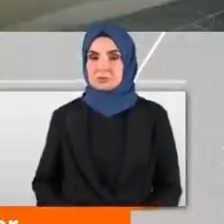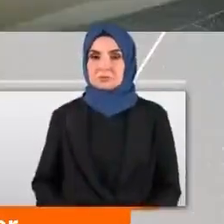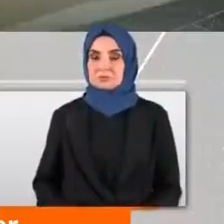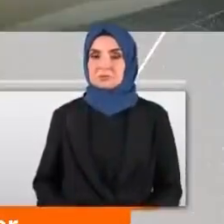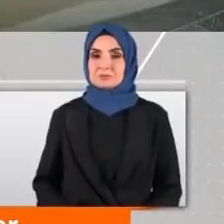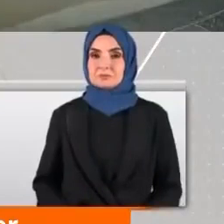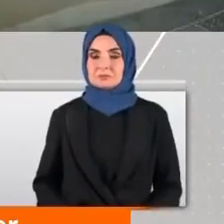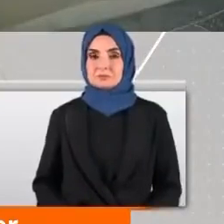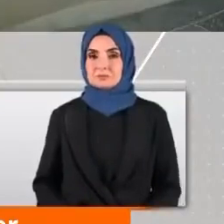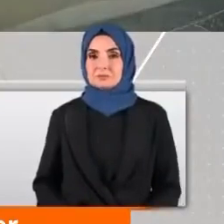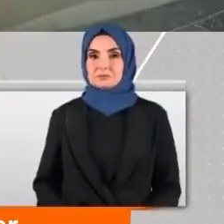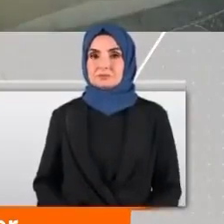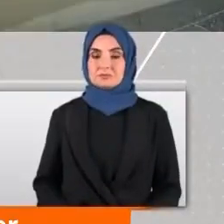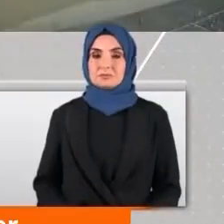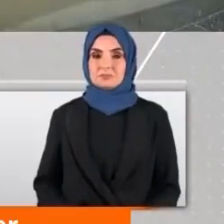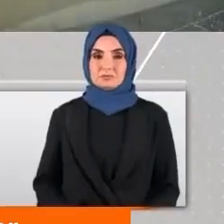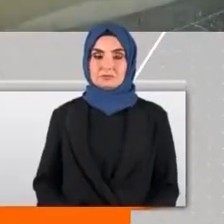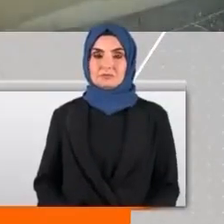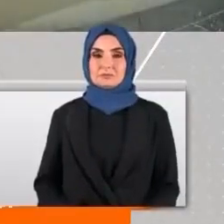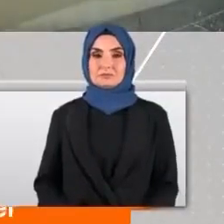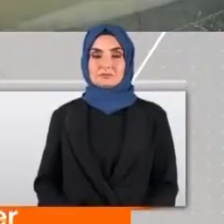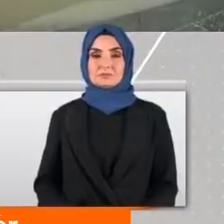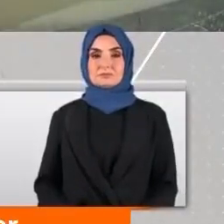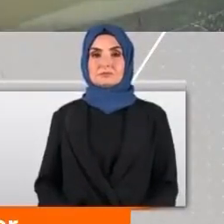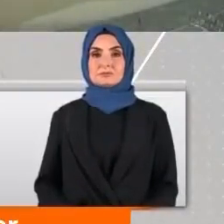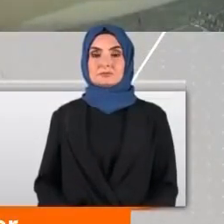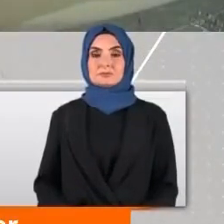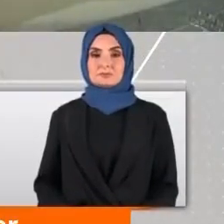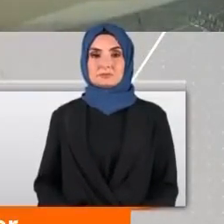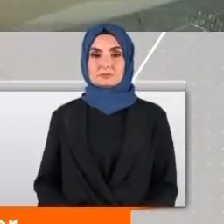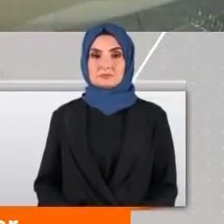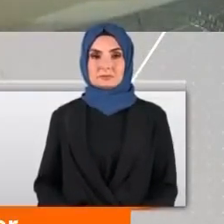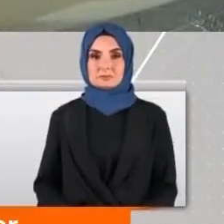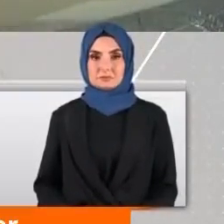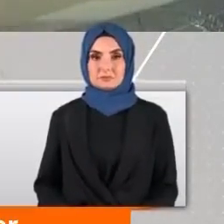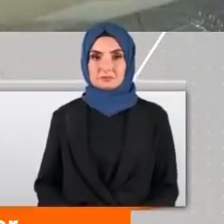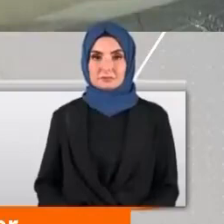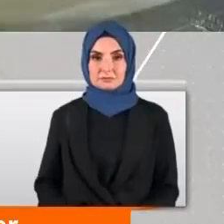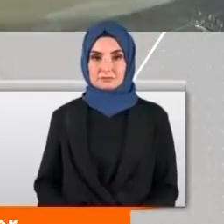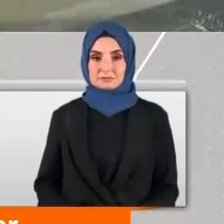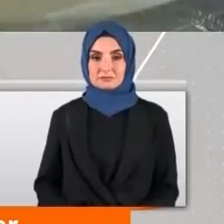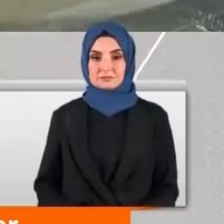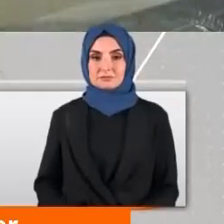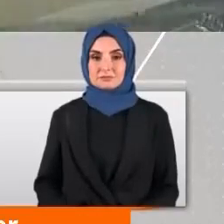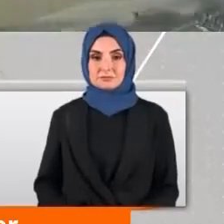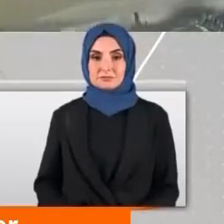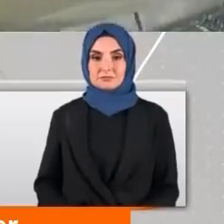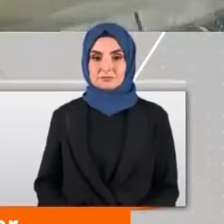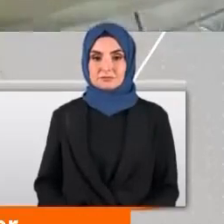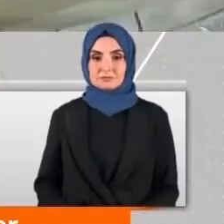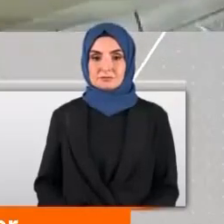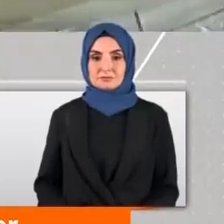Yolcu taşıyan ticari bir geminin bodoslama iki tekne arasına dalması suretiyle ciddi